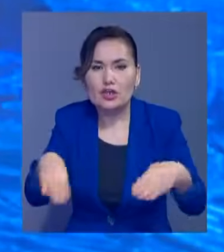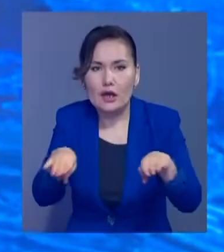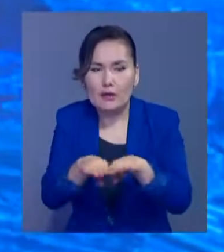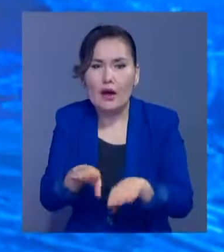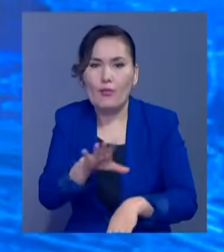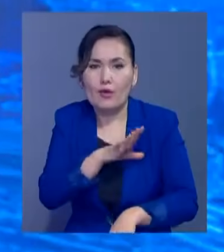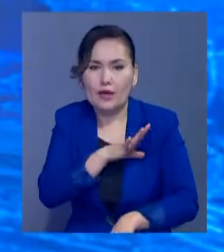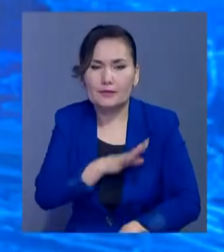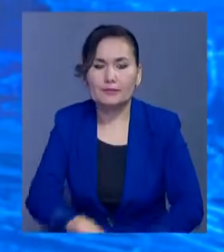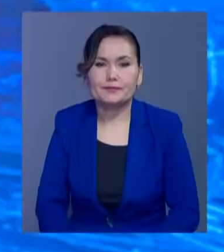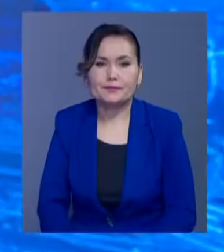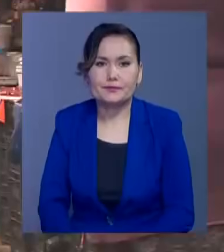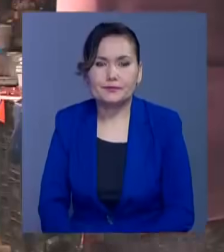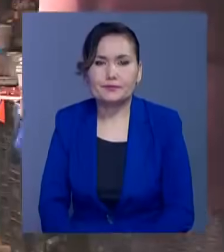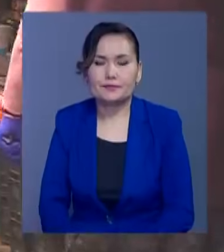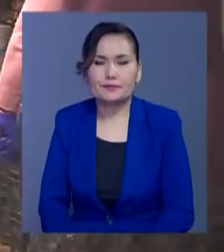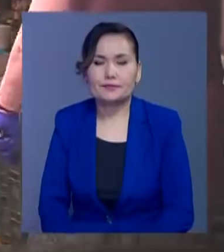болатын.